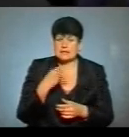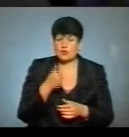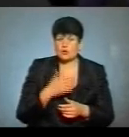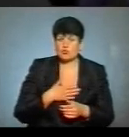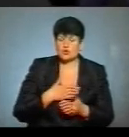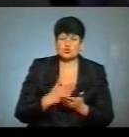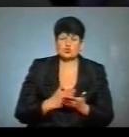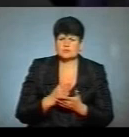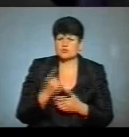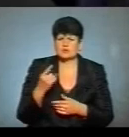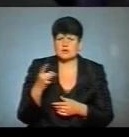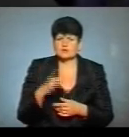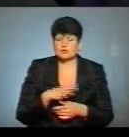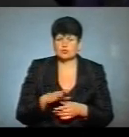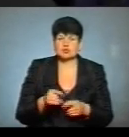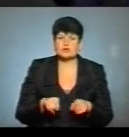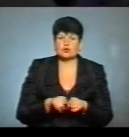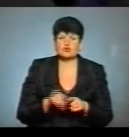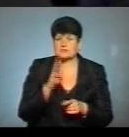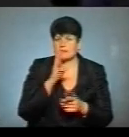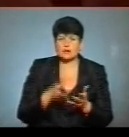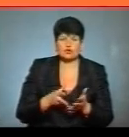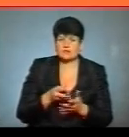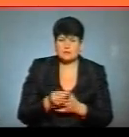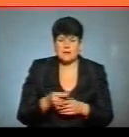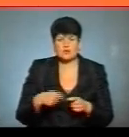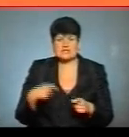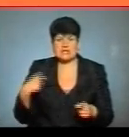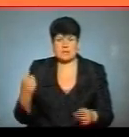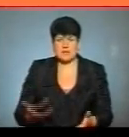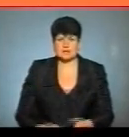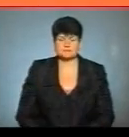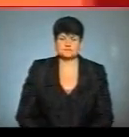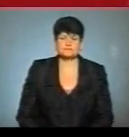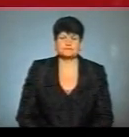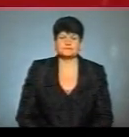служби ні разу не було такого, щоб зарплату там не виплатили чи там затримали.